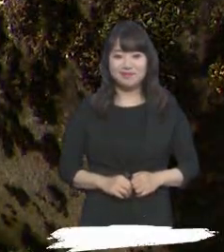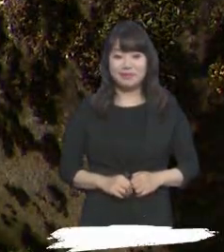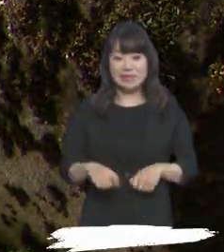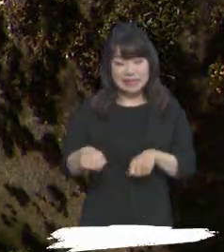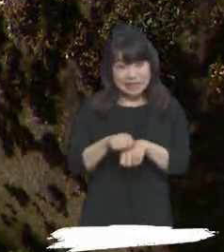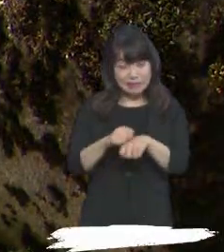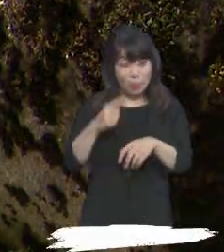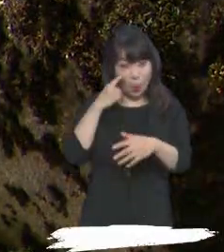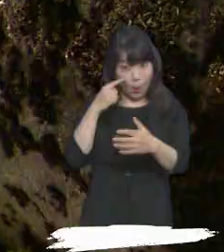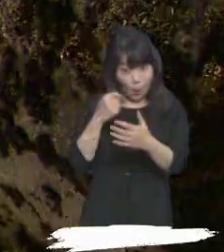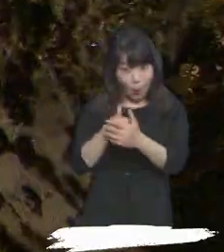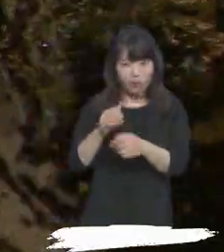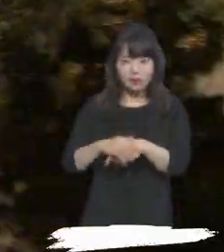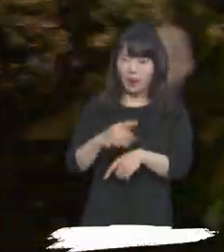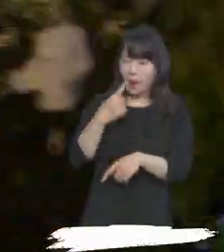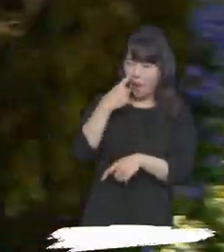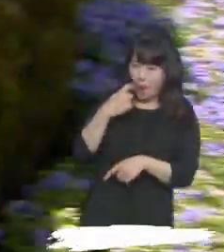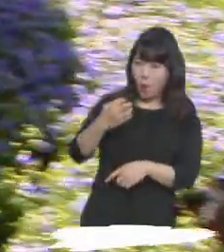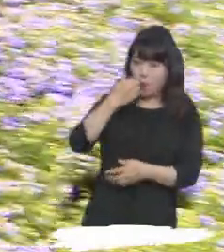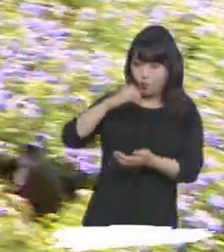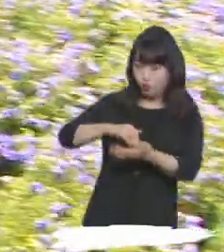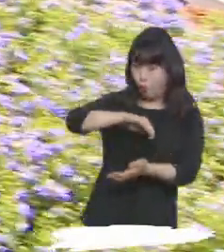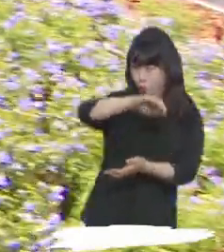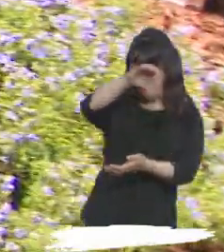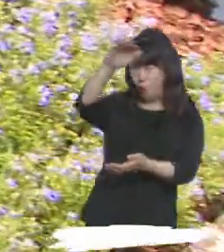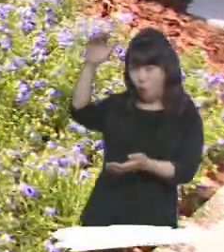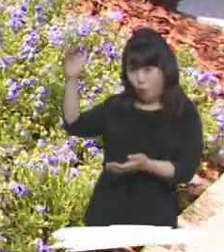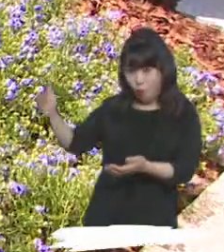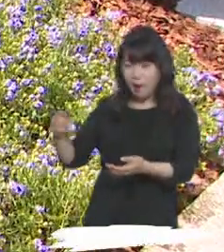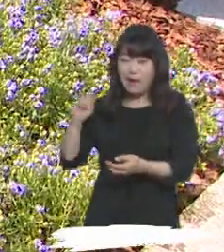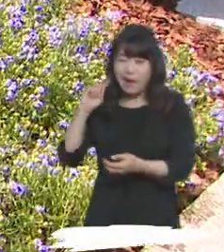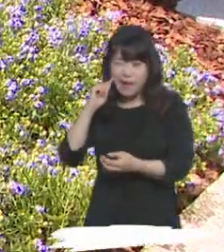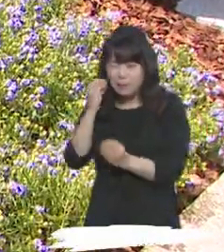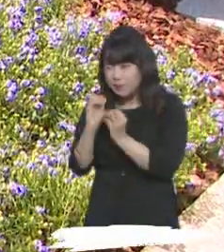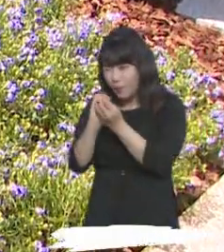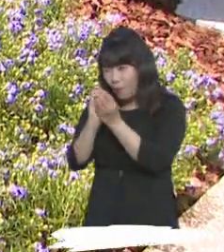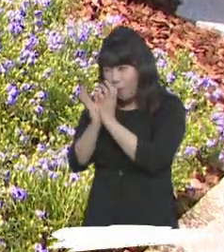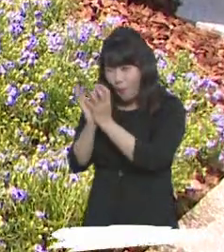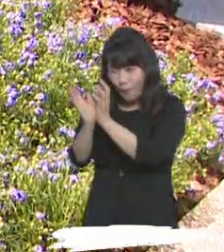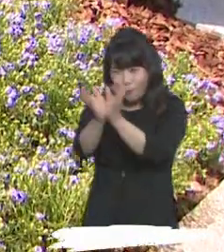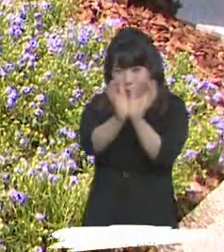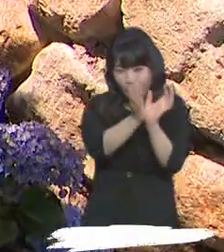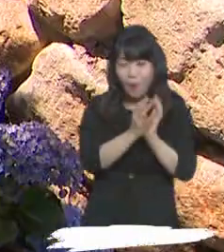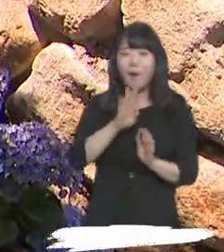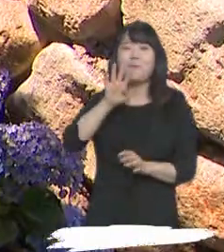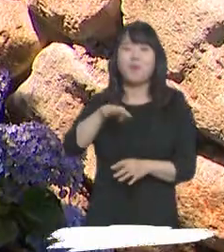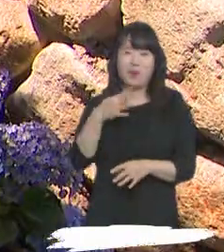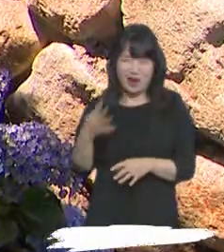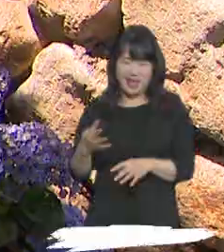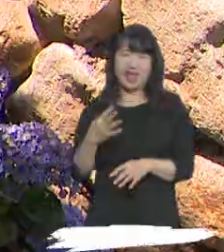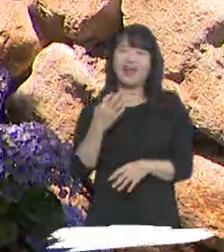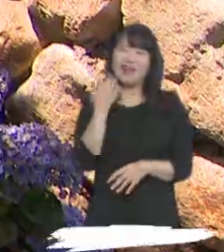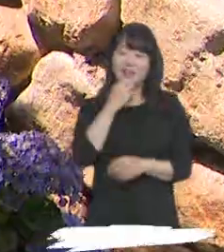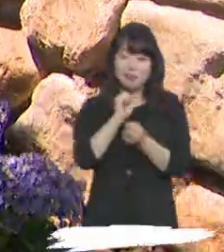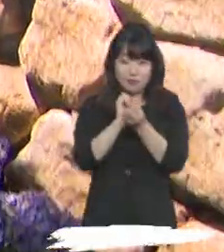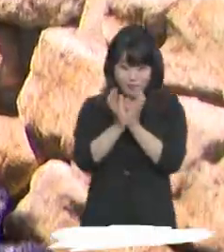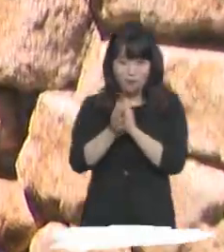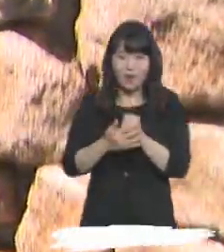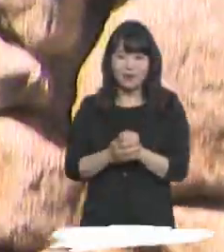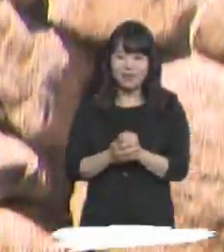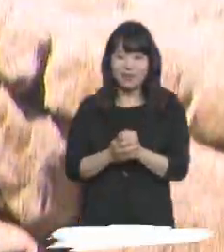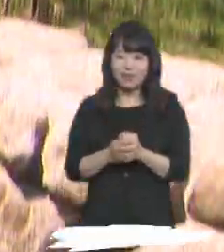특별한 공간 속 웅장한 돌덩이 주변에 아기자기 피어오른 보랏빛 꽃들.